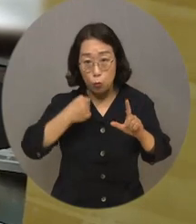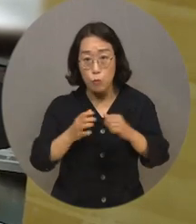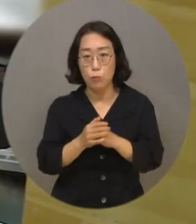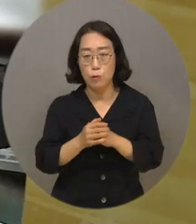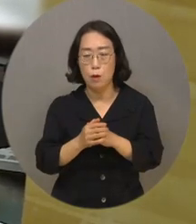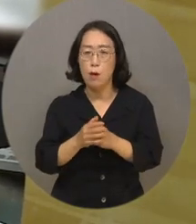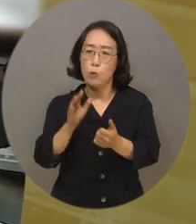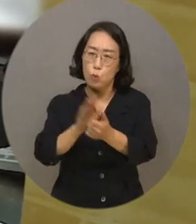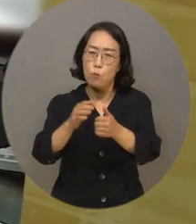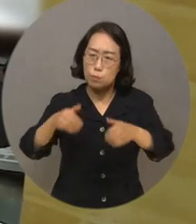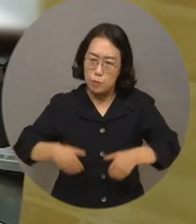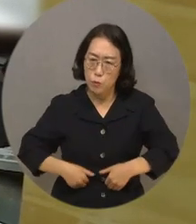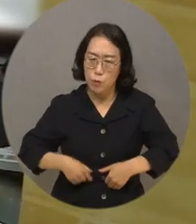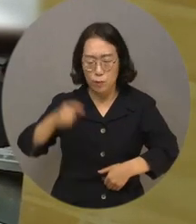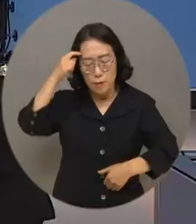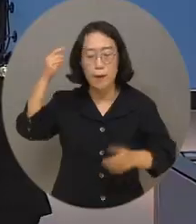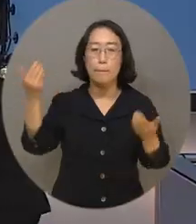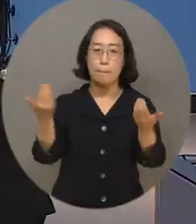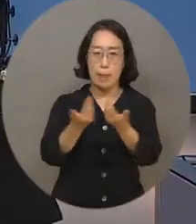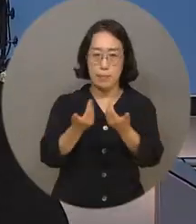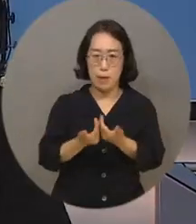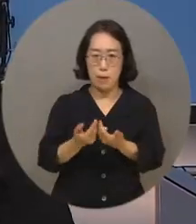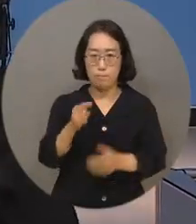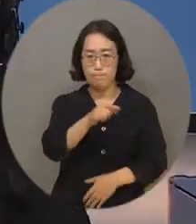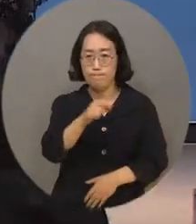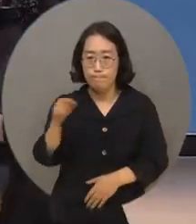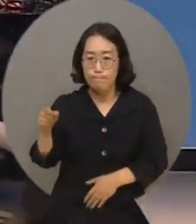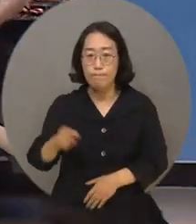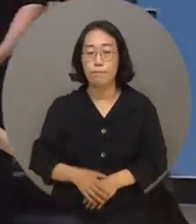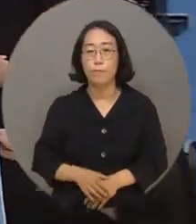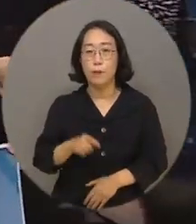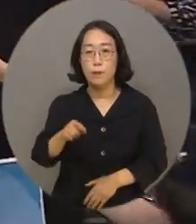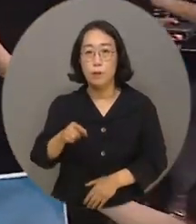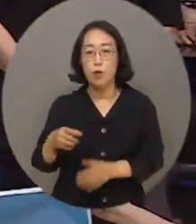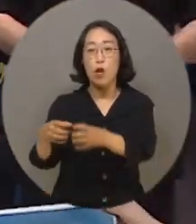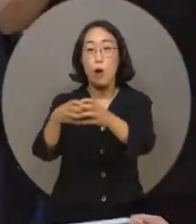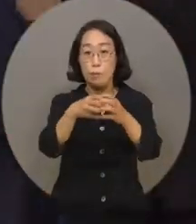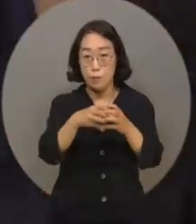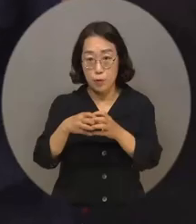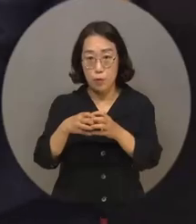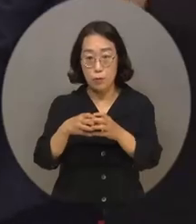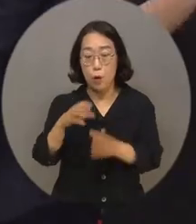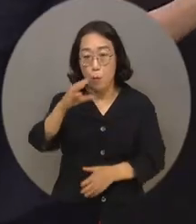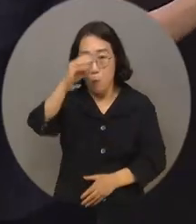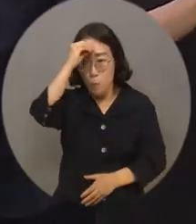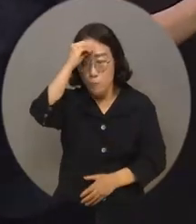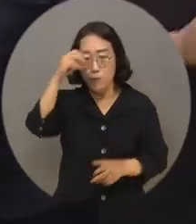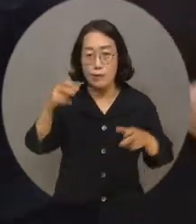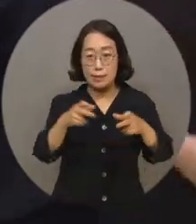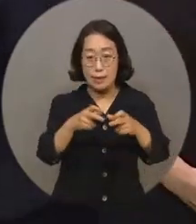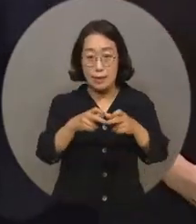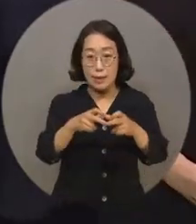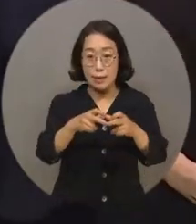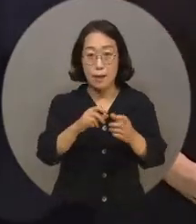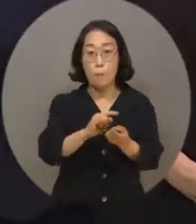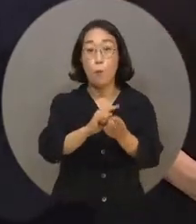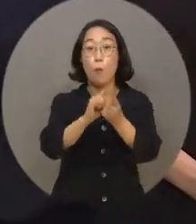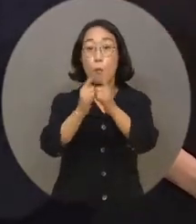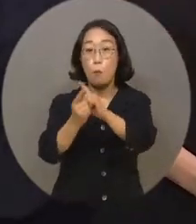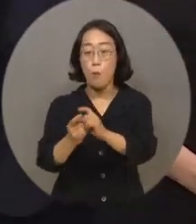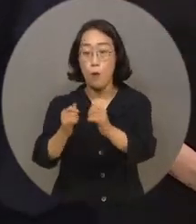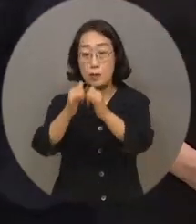반대의 목소리를 내왔습니다. 두 기관은 이번 협력을 통해 모범적인 장애인의 지역사회 자립 사례를